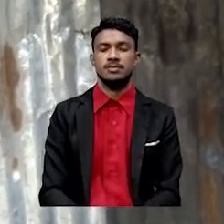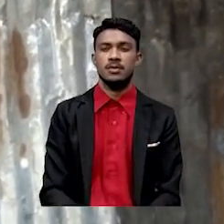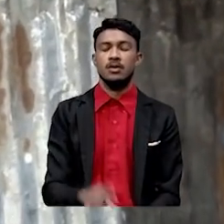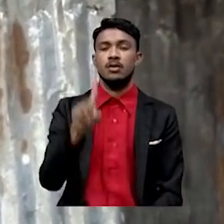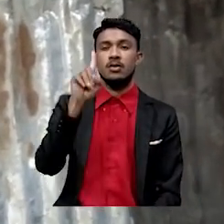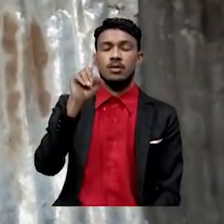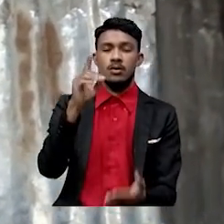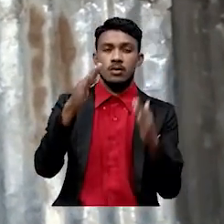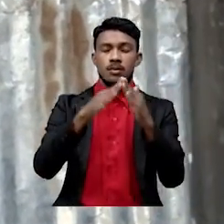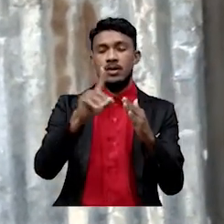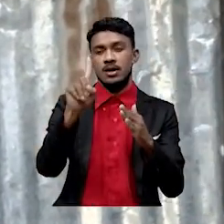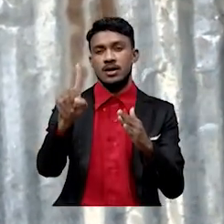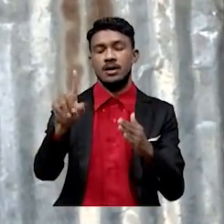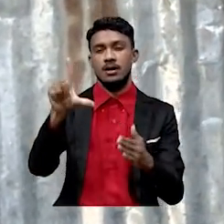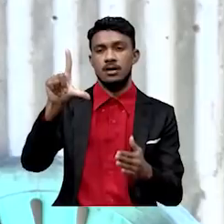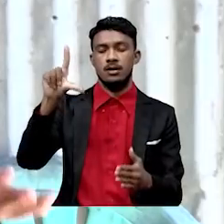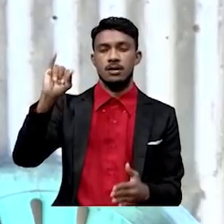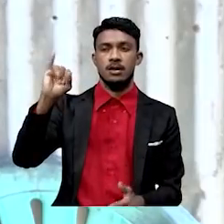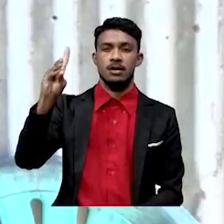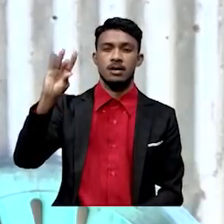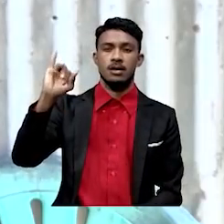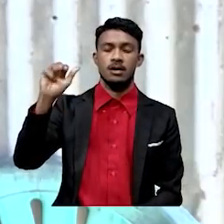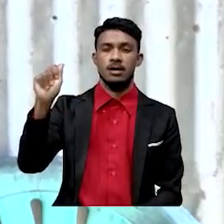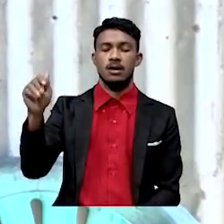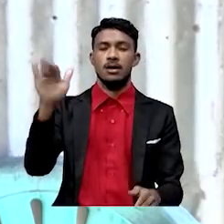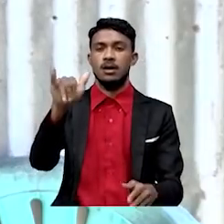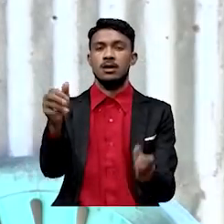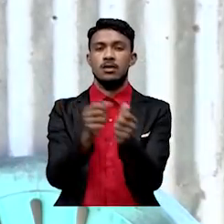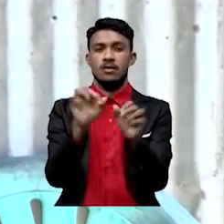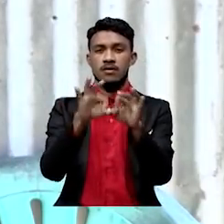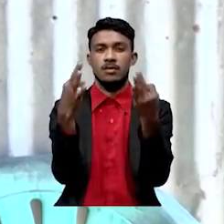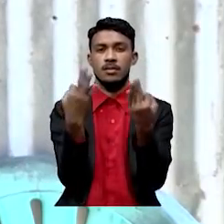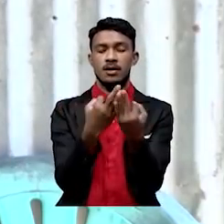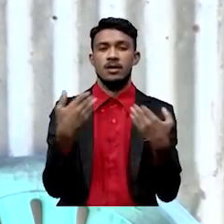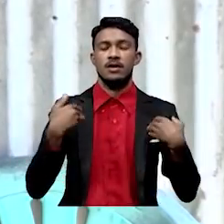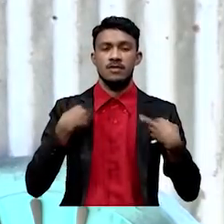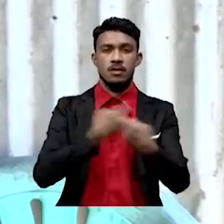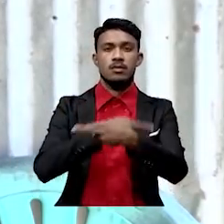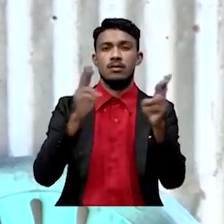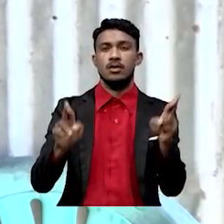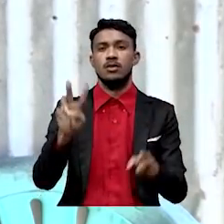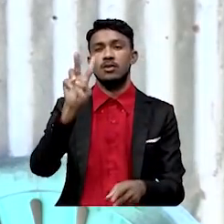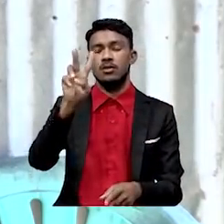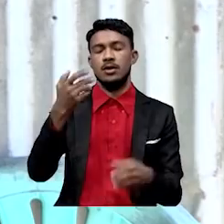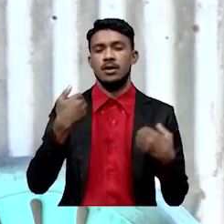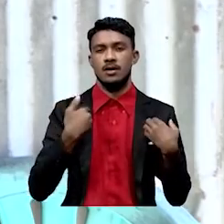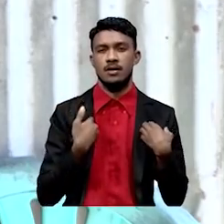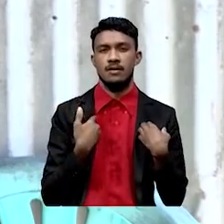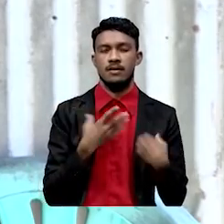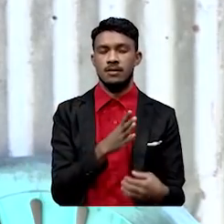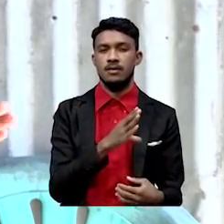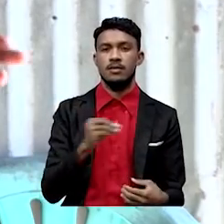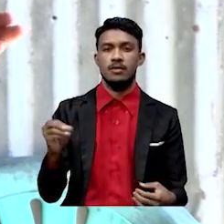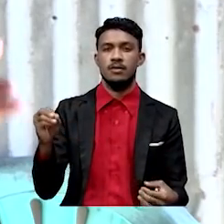Umaidane mana Lidia hela honia familia. Iha kuarto rua nebe maki halarang